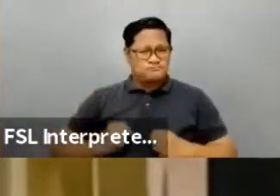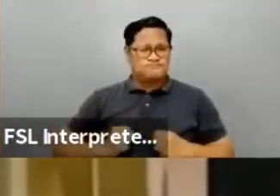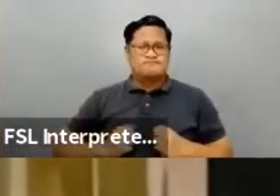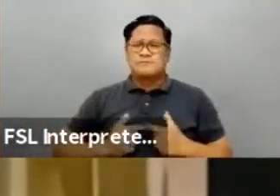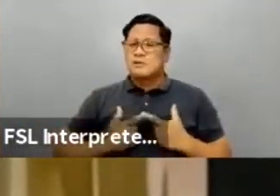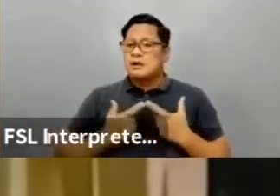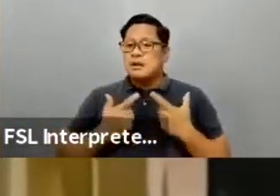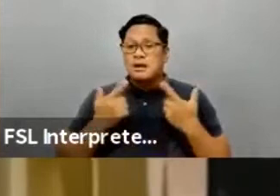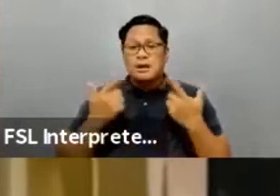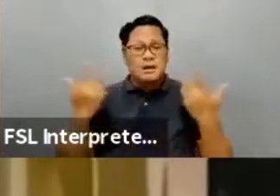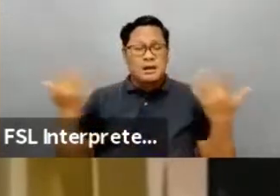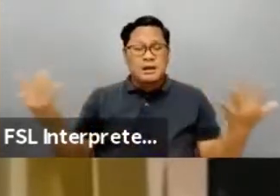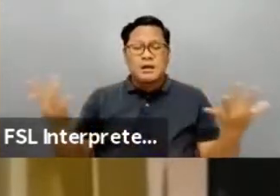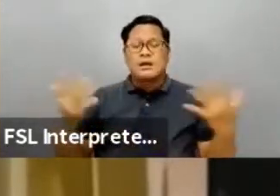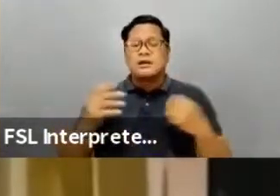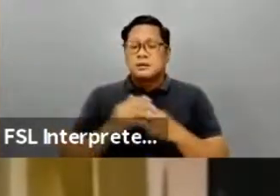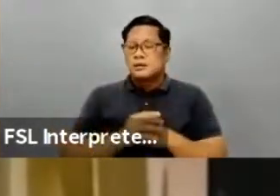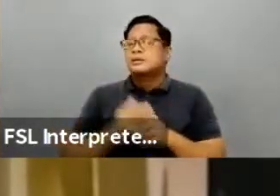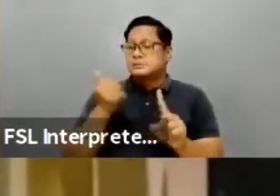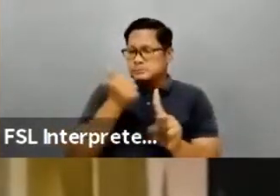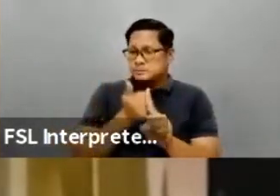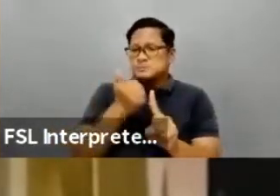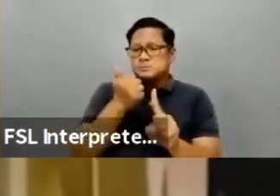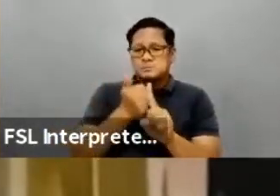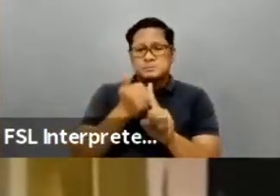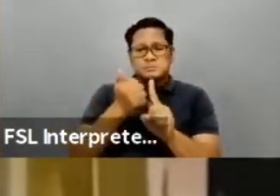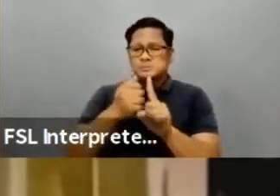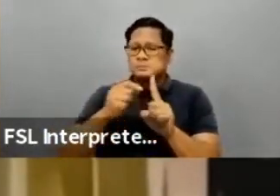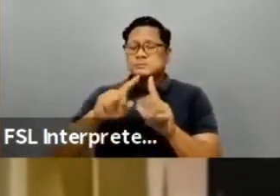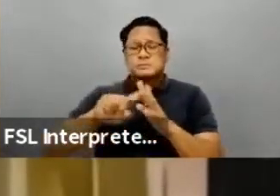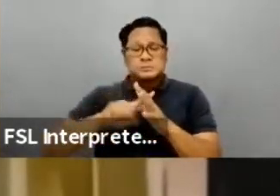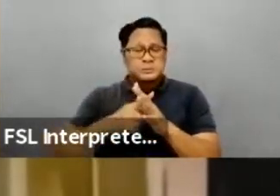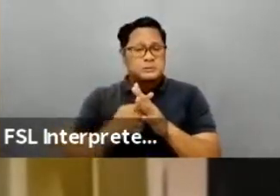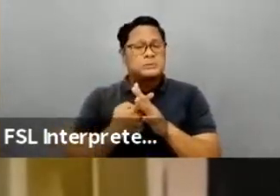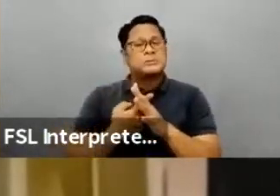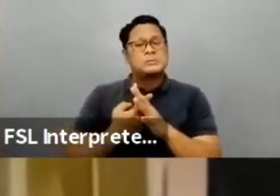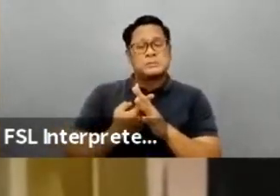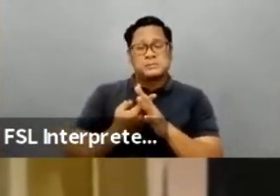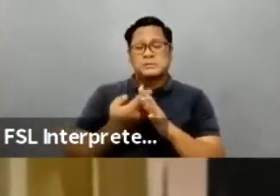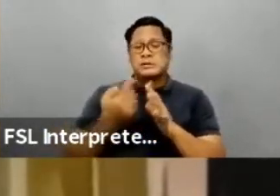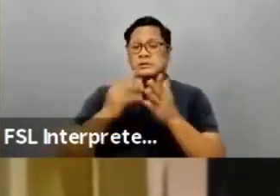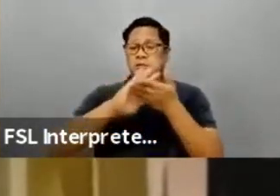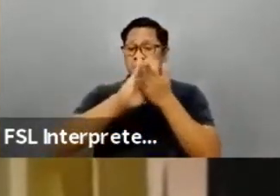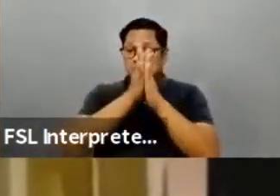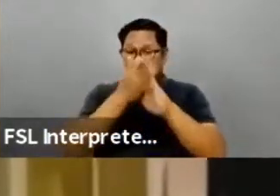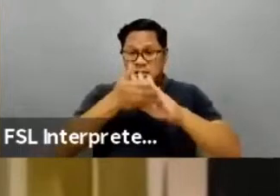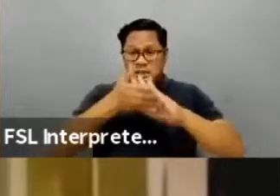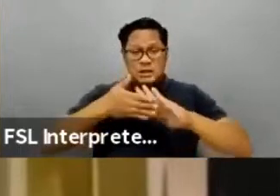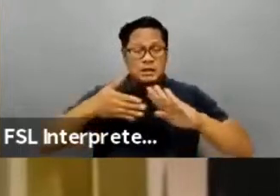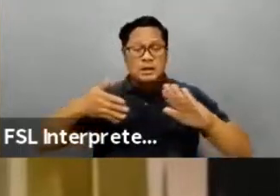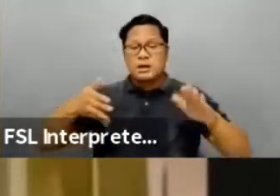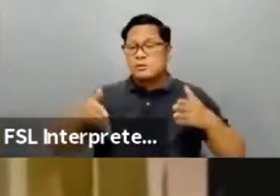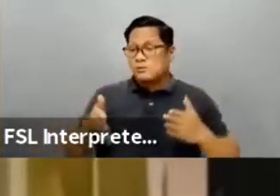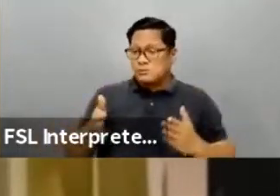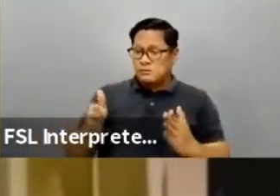buhayin sa sarili ang payapang